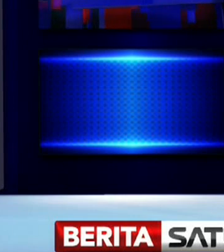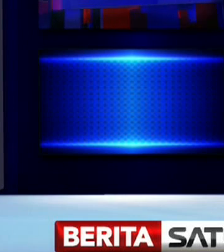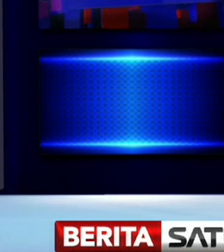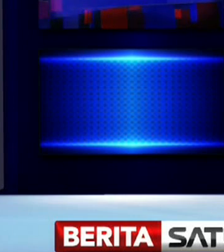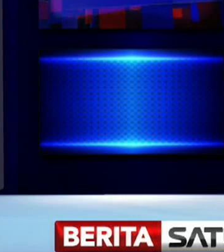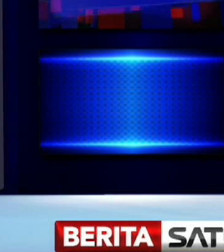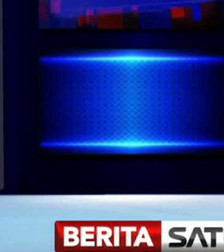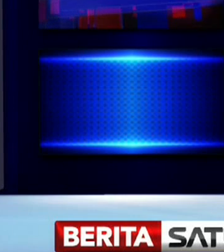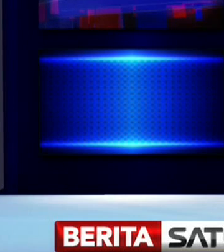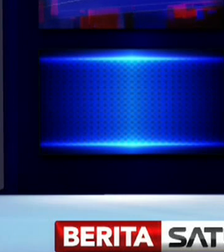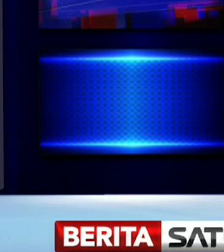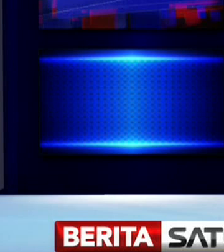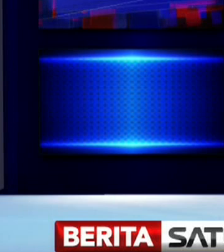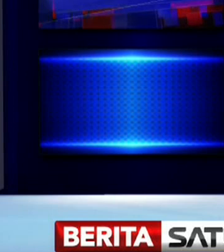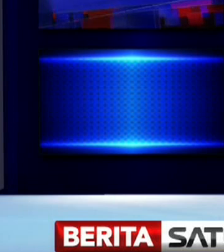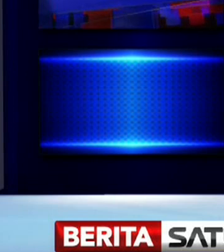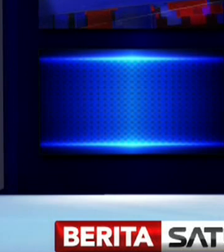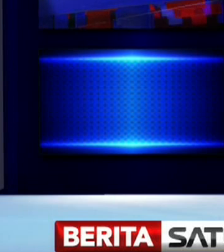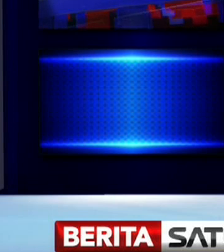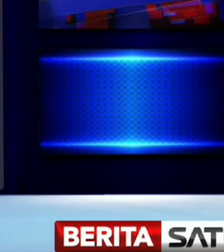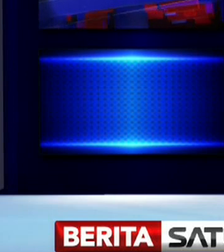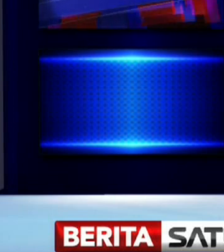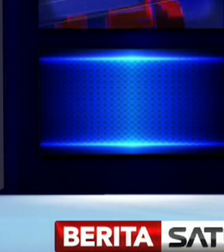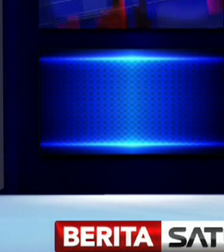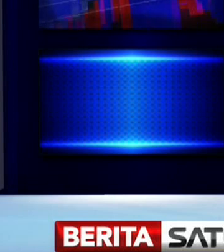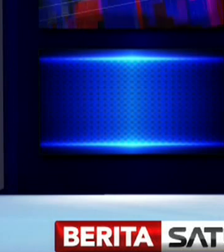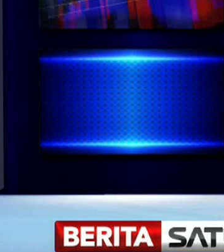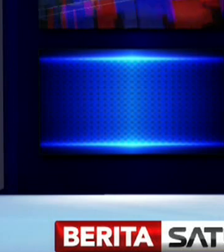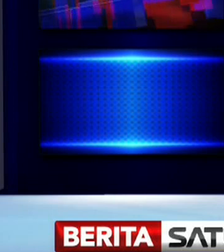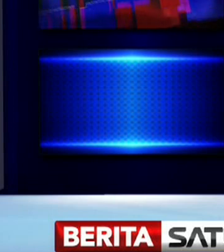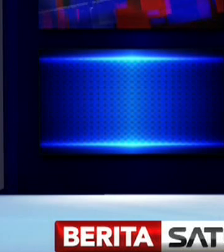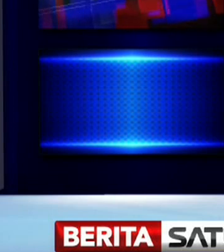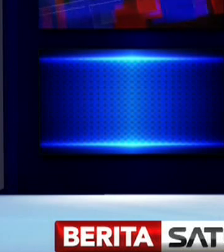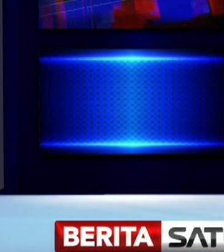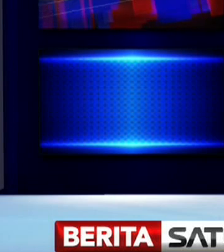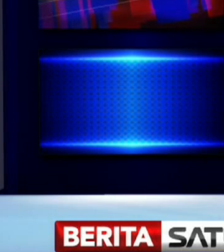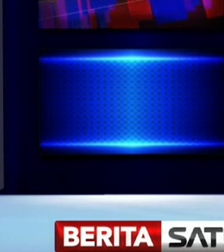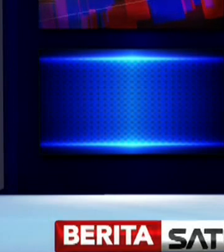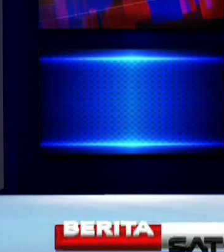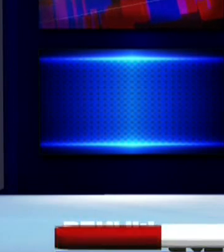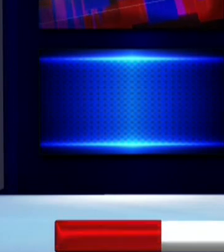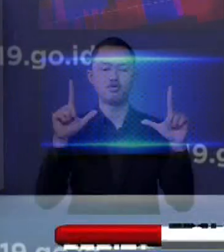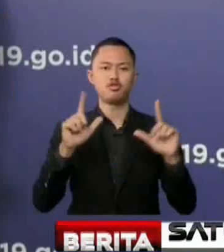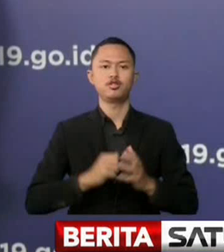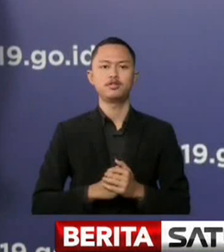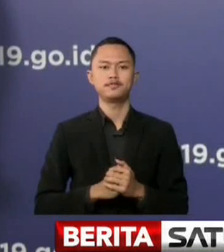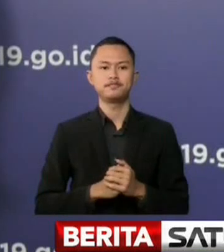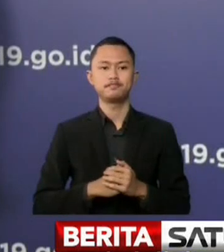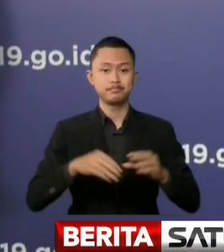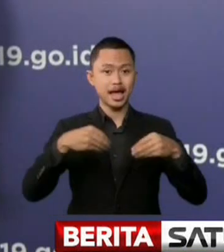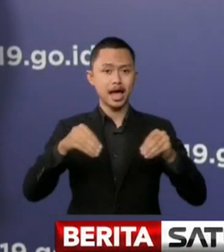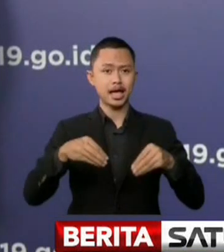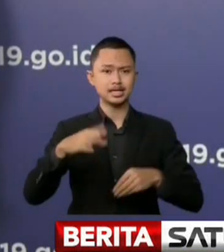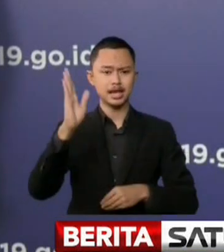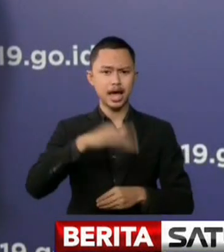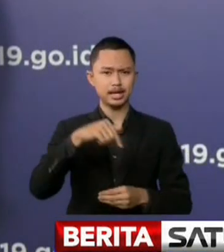nasional dalam data kenaikan angka positif hari ini tercatat mencapai 1198 kasus Hai hasil